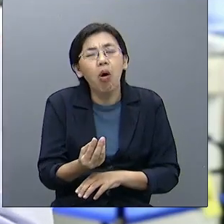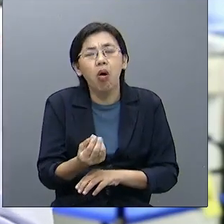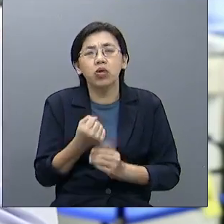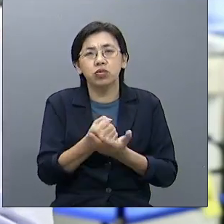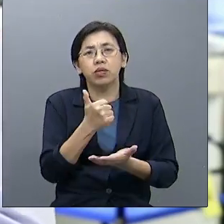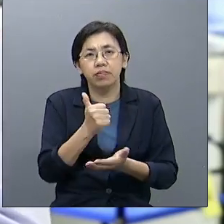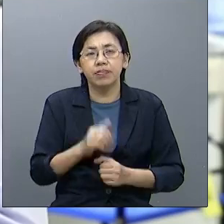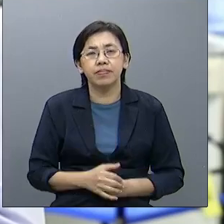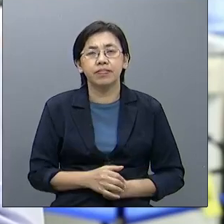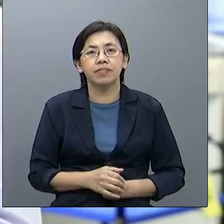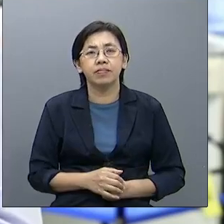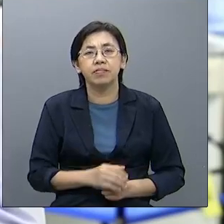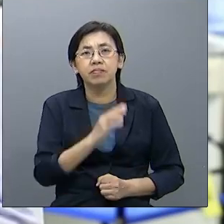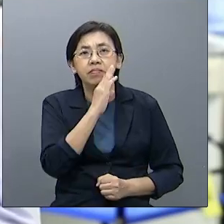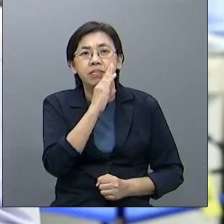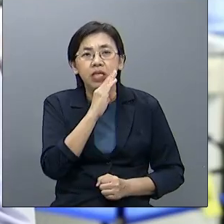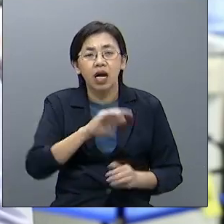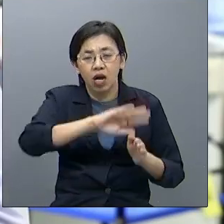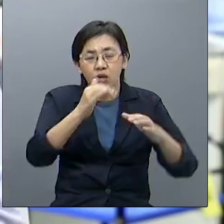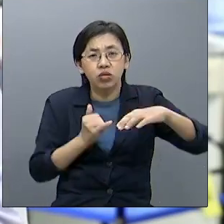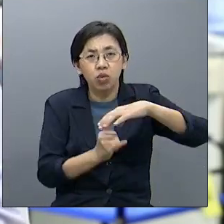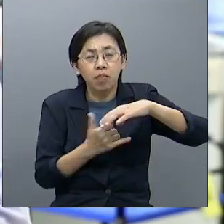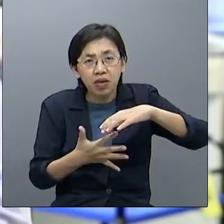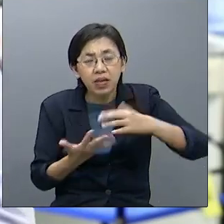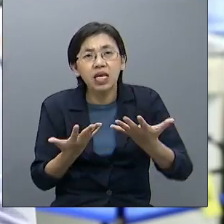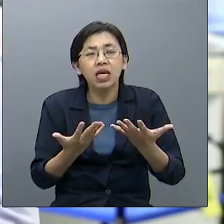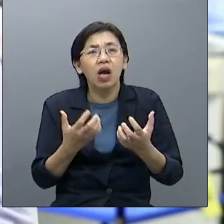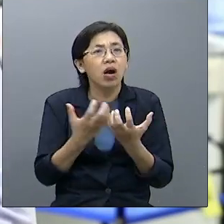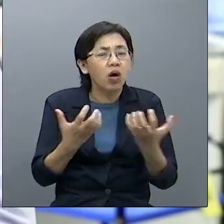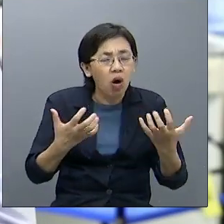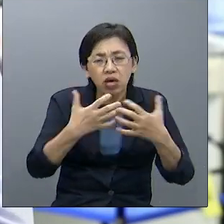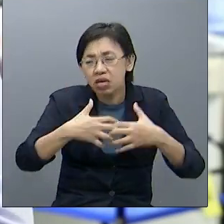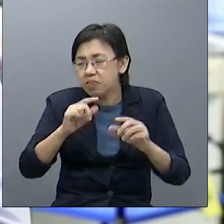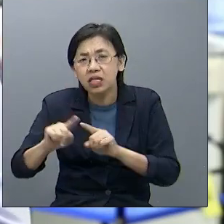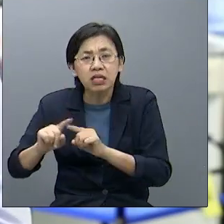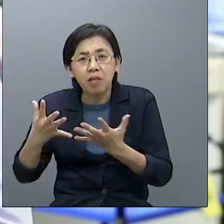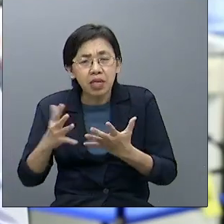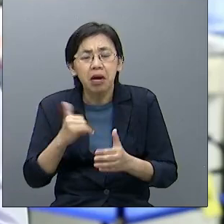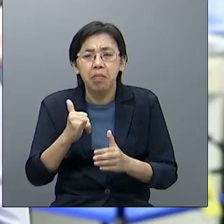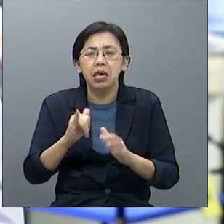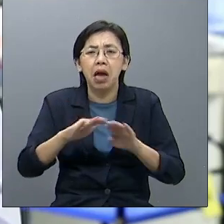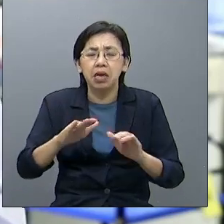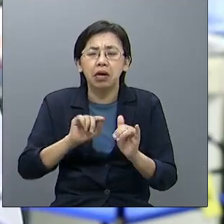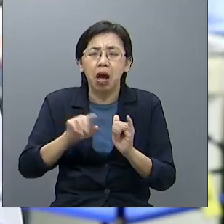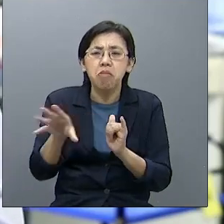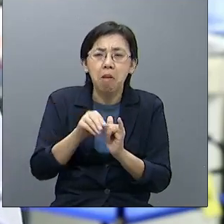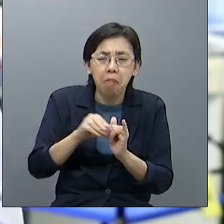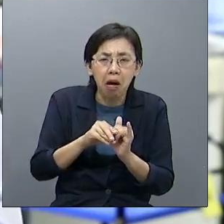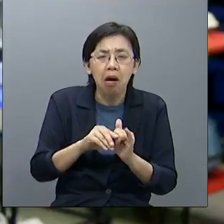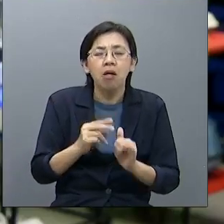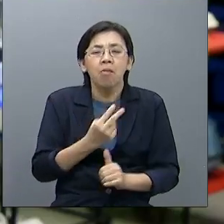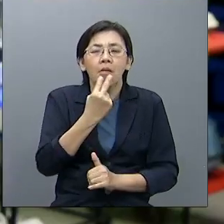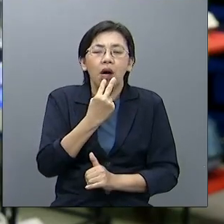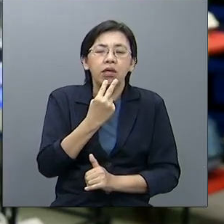อลีเนาะเพราะว่าถ้าเฮาบ่มีตู้อบบ่มีวอร์มเมอร์จังซี่เด็กน้อยก็จะโตยินการที่เสื้อหลายขึ้นหยุดหายใจและก็เสียชีวิต